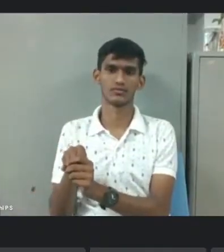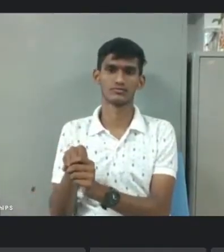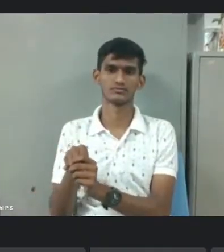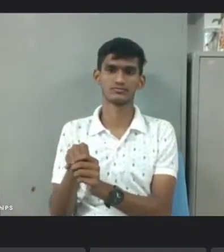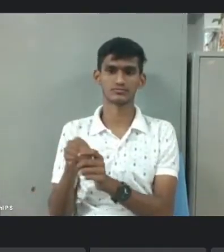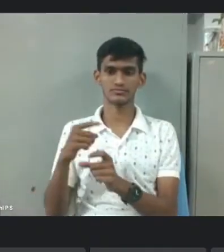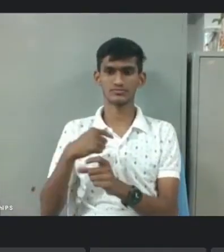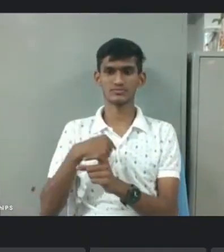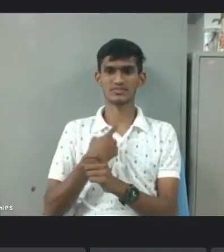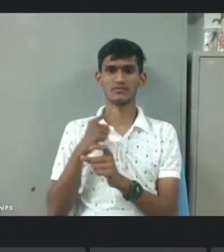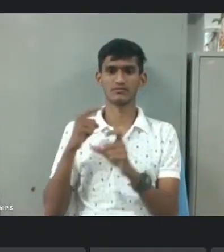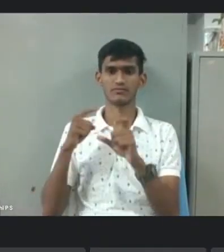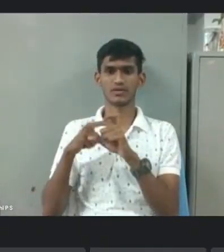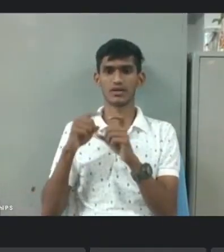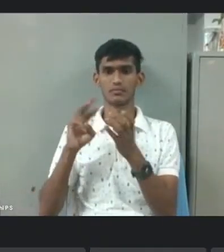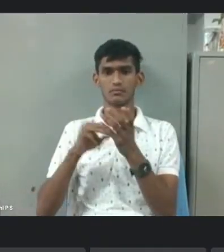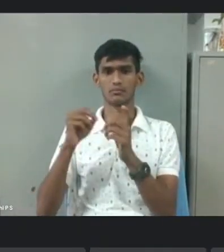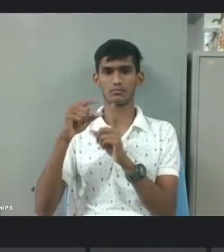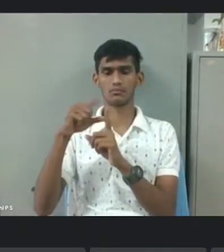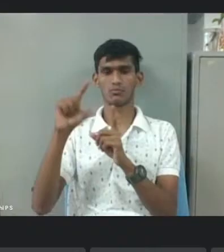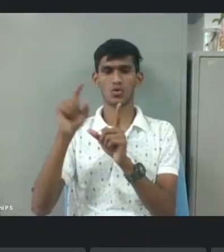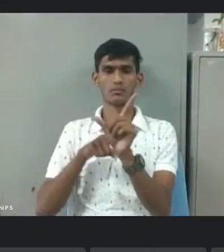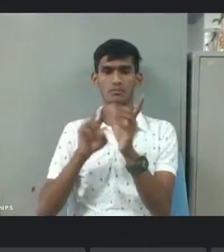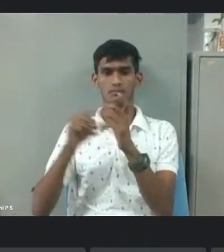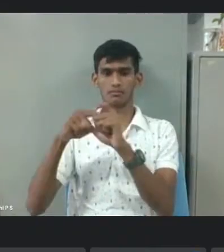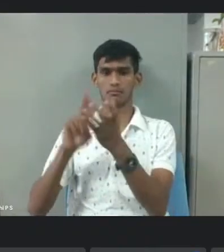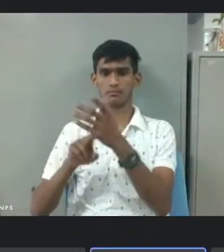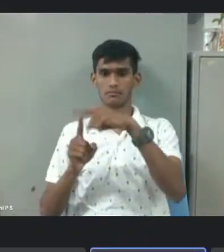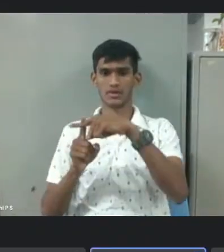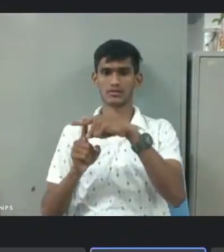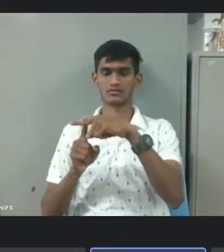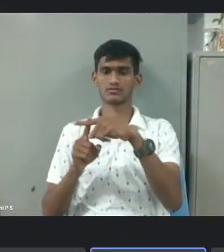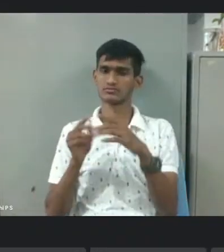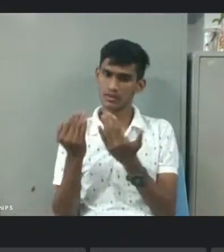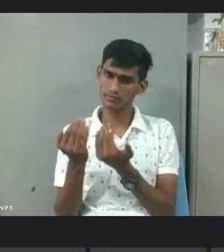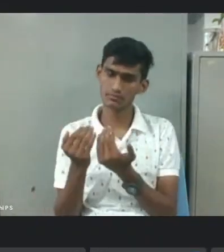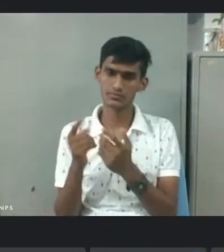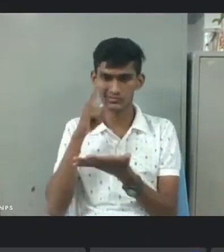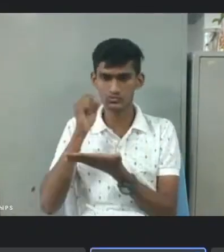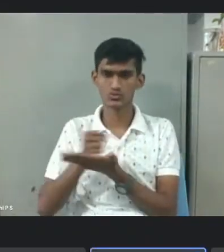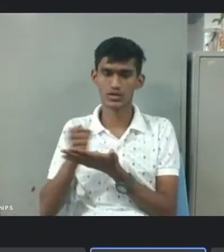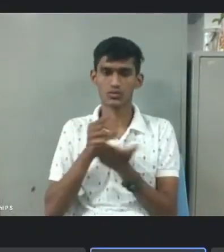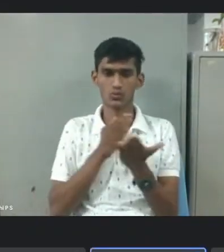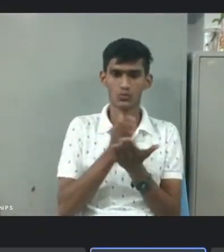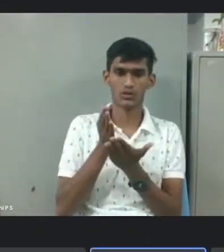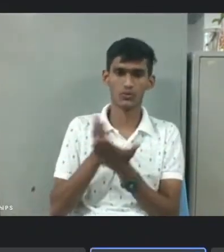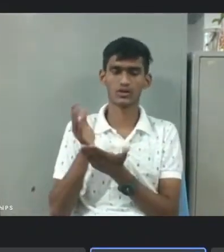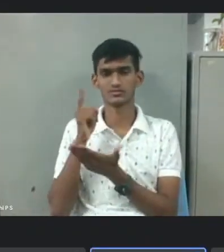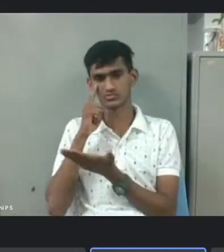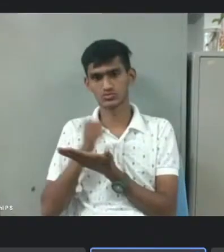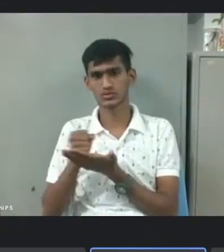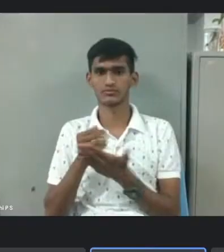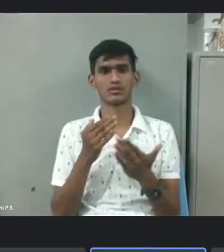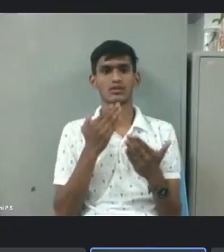സെൽഫ് എംപ്ലോയ്മെന്റിനെ പറ്റിയിട്ട് ആലോചിക്കും. ഓക്കെ ഓക്കെ മാം, താങ്ക് യു.